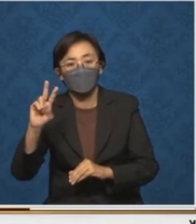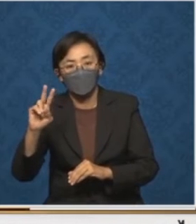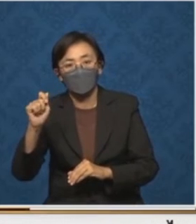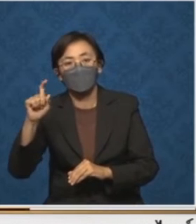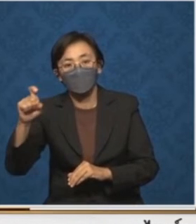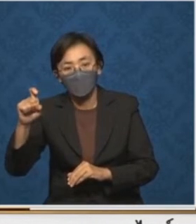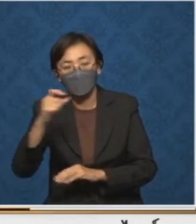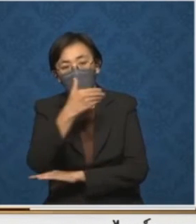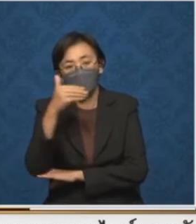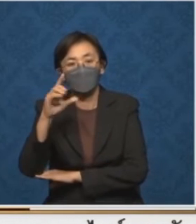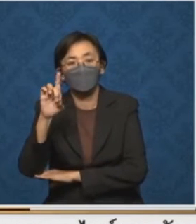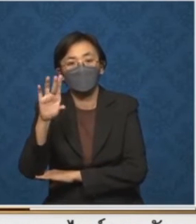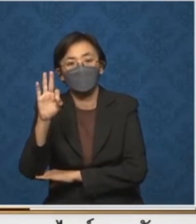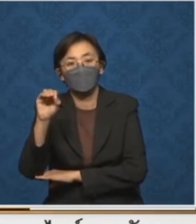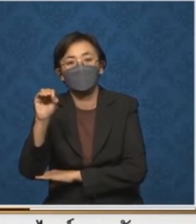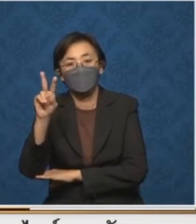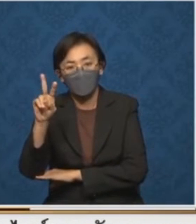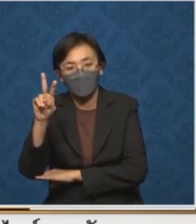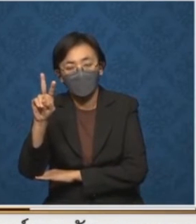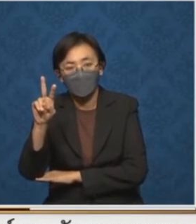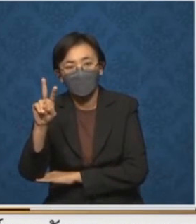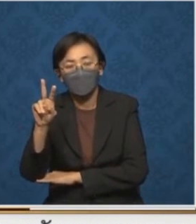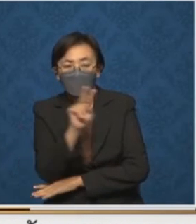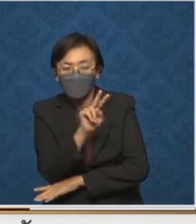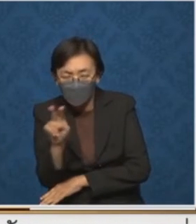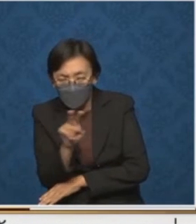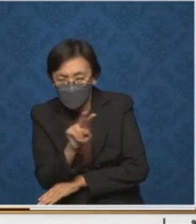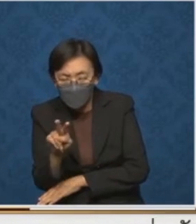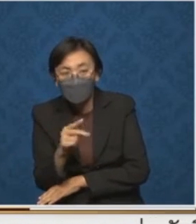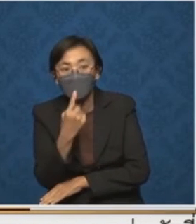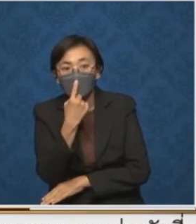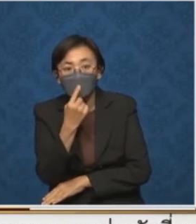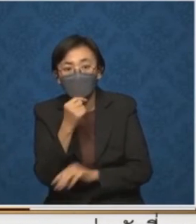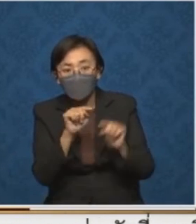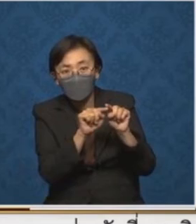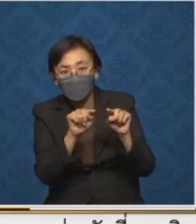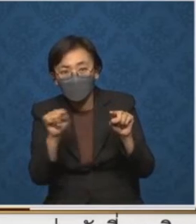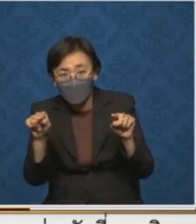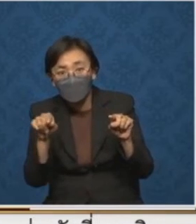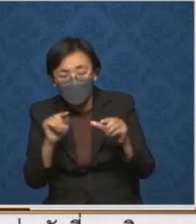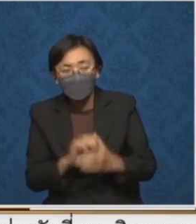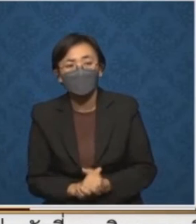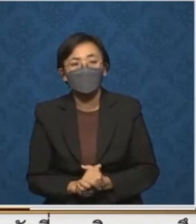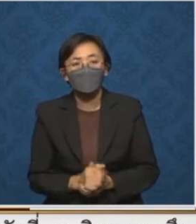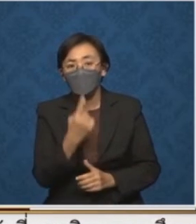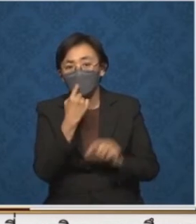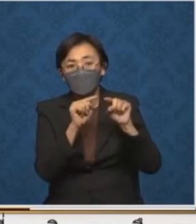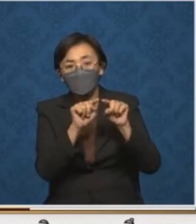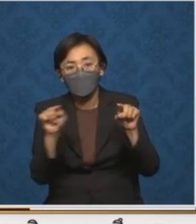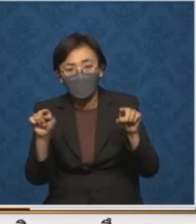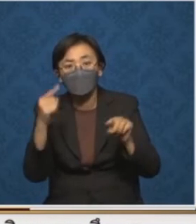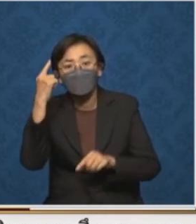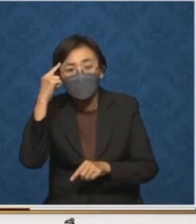ผมขยี่ตาหายครั้งผมดูฟุographersผมกดจากทีมฟตบ่เยอะ แต่ทีมอยนี้ไม่คอยคุ้นอ